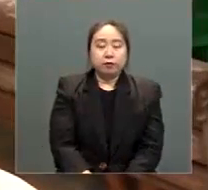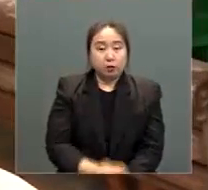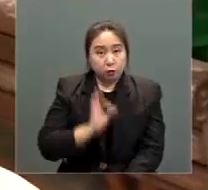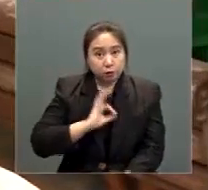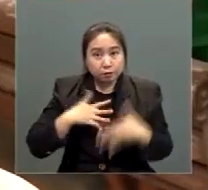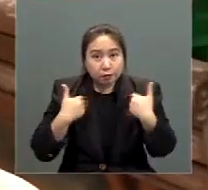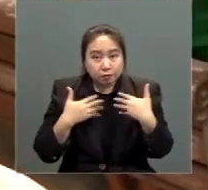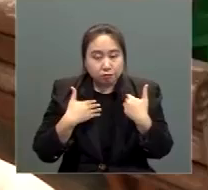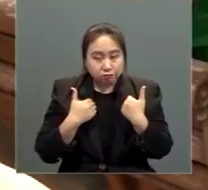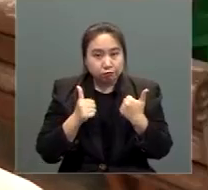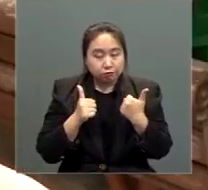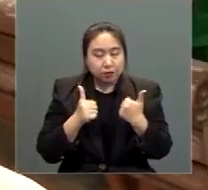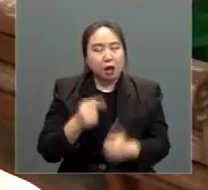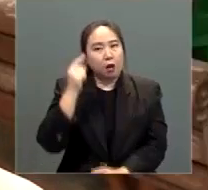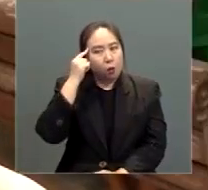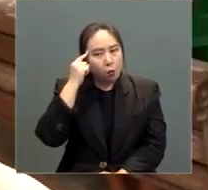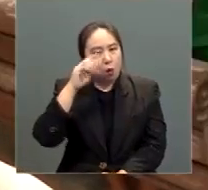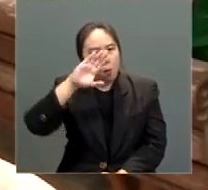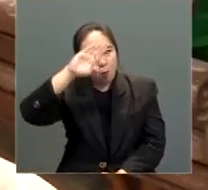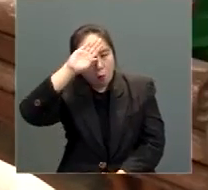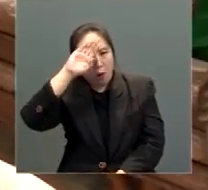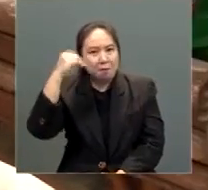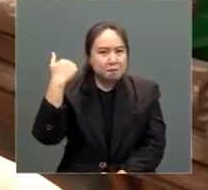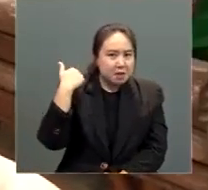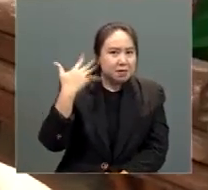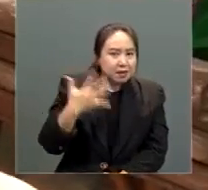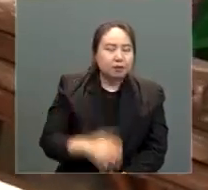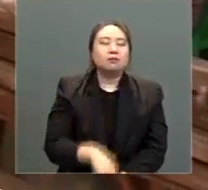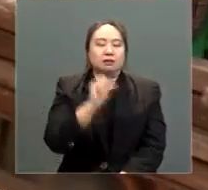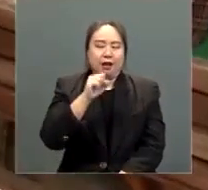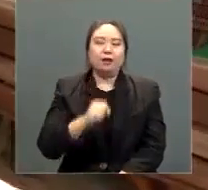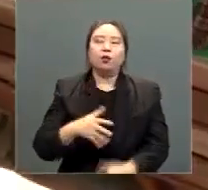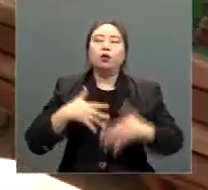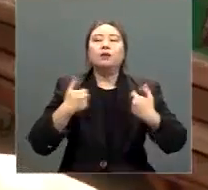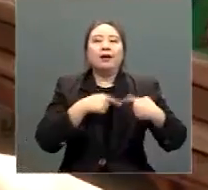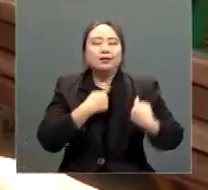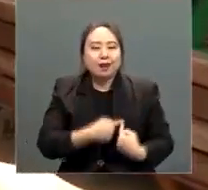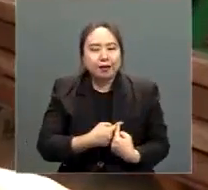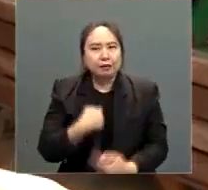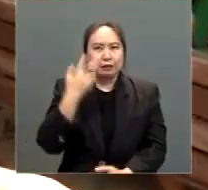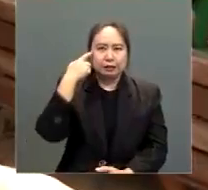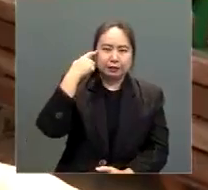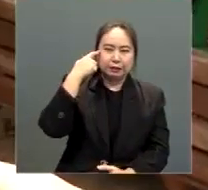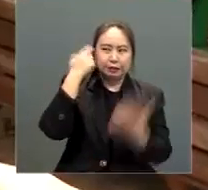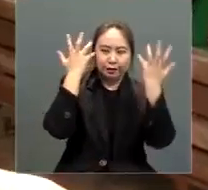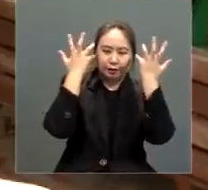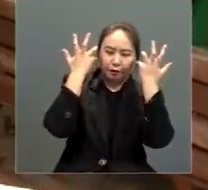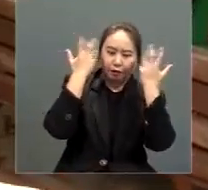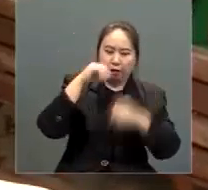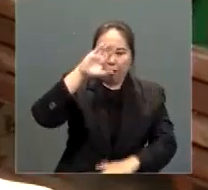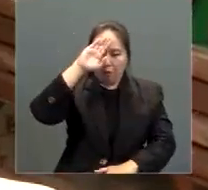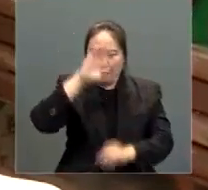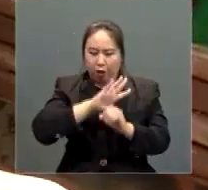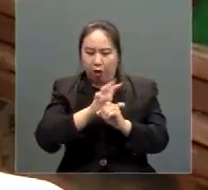อุ่นใจไหมคะที่แบบเราจะได้รู้ว่าเป็นไม่เป็น จะได้สบายใจอ่ะมันไม่ต้องกลัวว่าโอ้จะเป็นหรือไม่เ